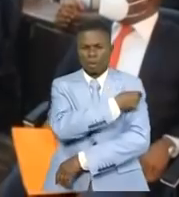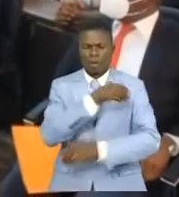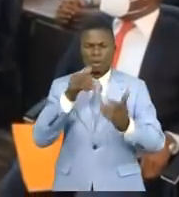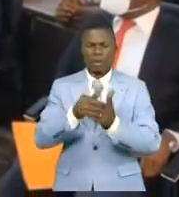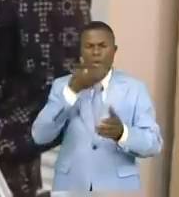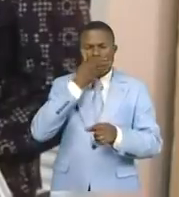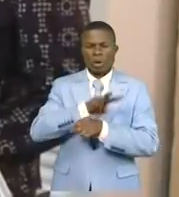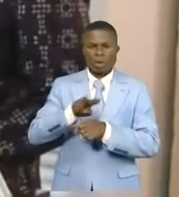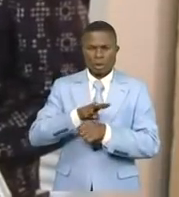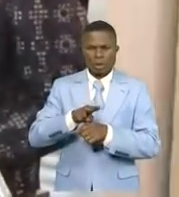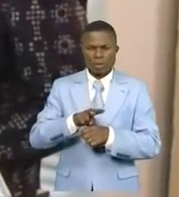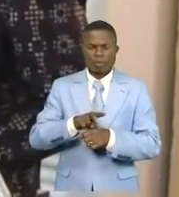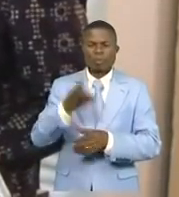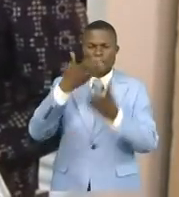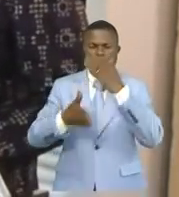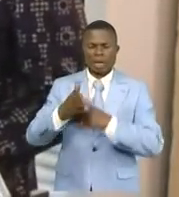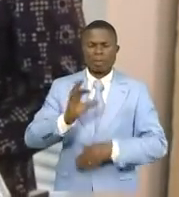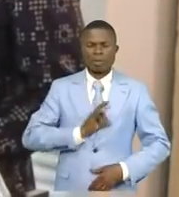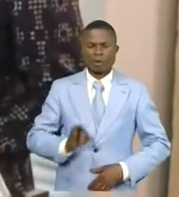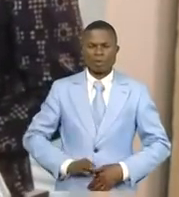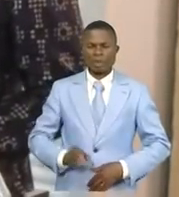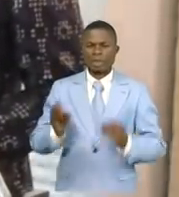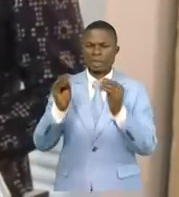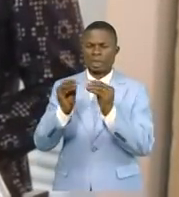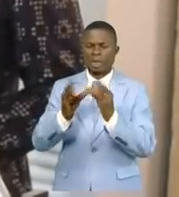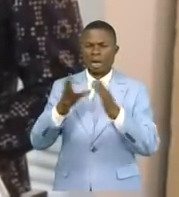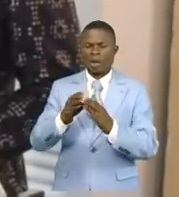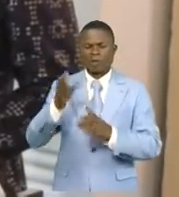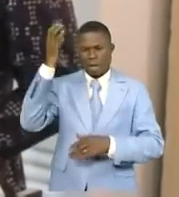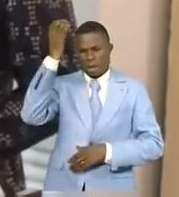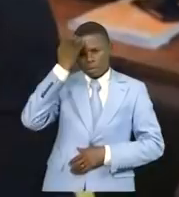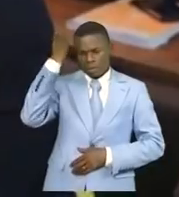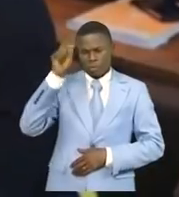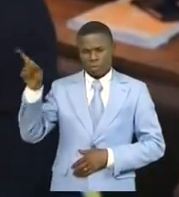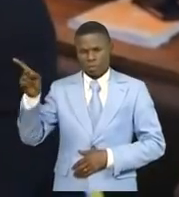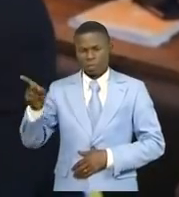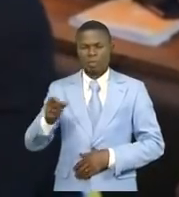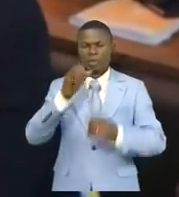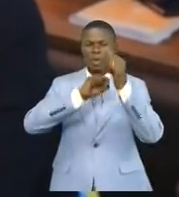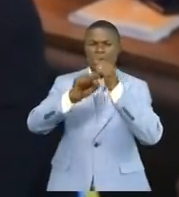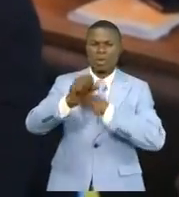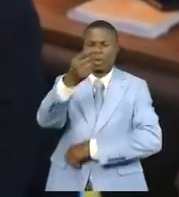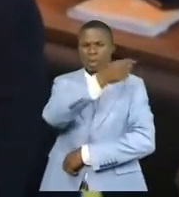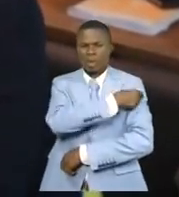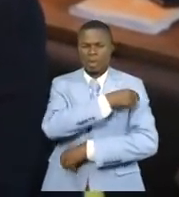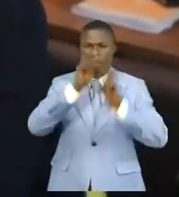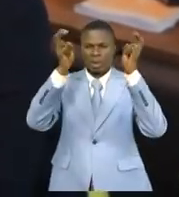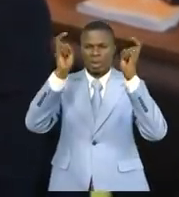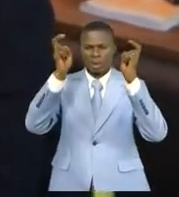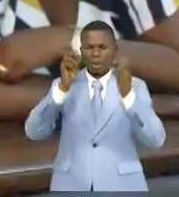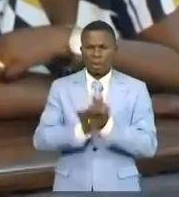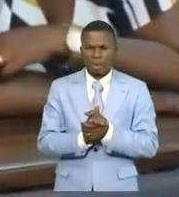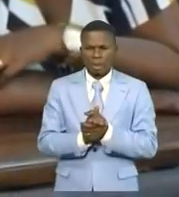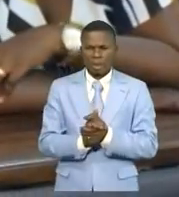COVID au nom du chef de l'État, Félix-Antoine Tshisekedi Tshilombo. Campagne de vaccination placée sous le thème « Je désire me